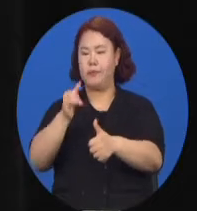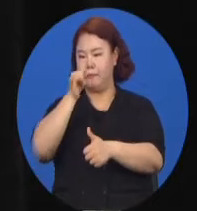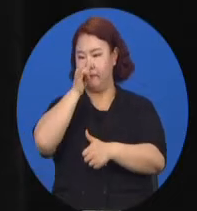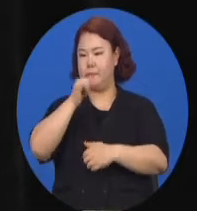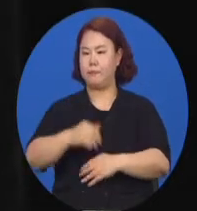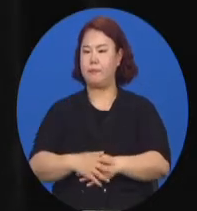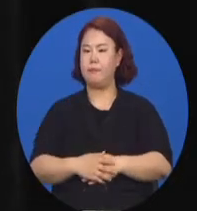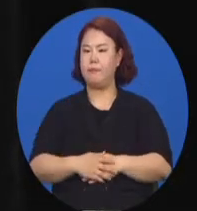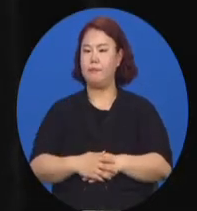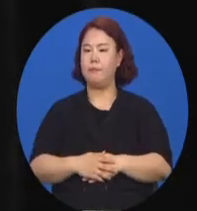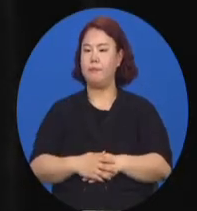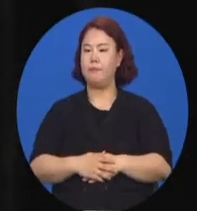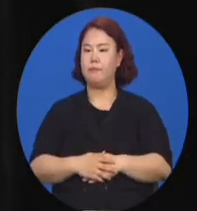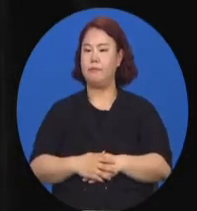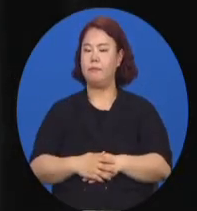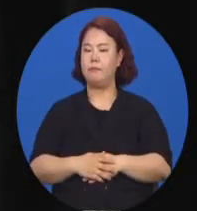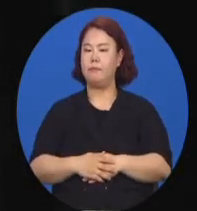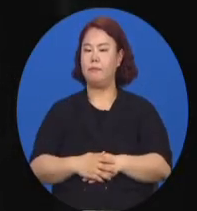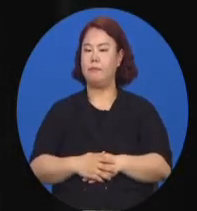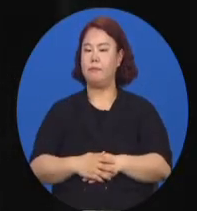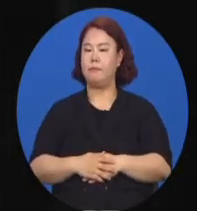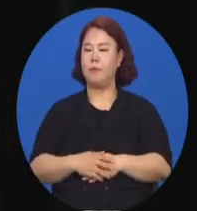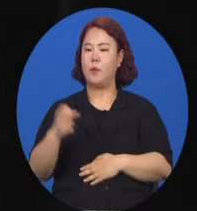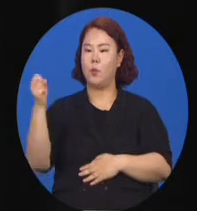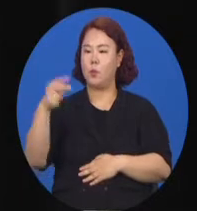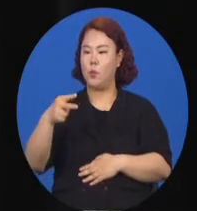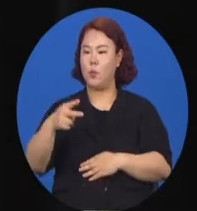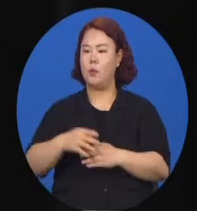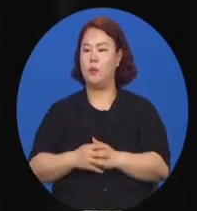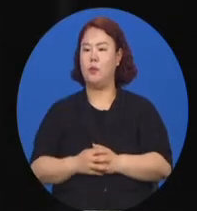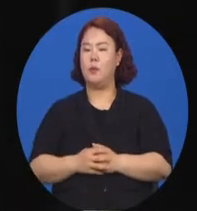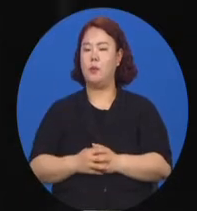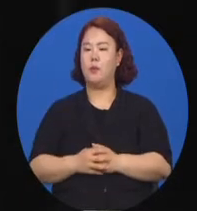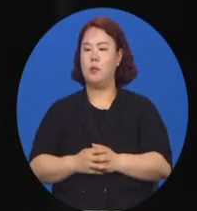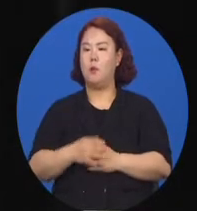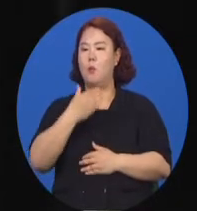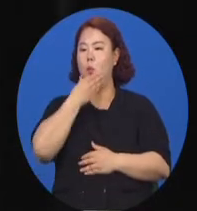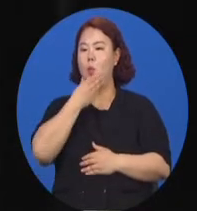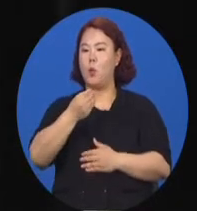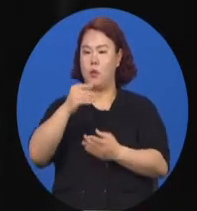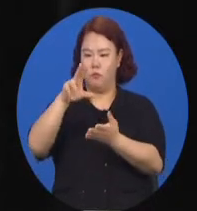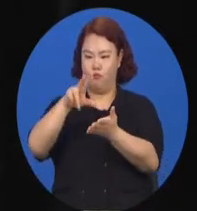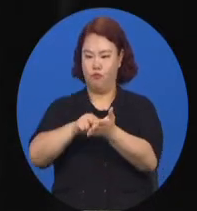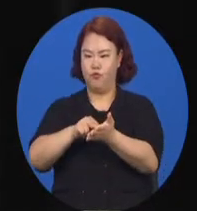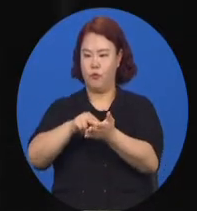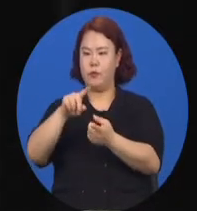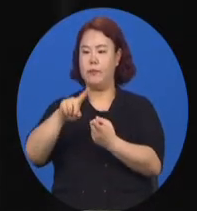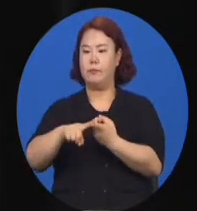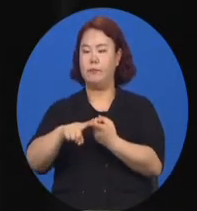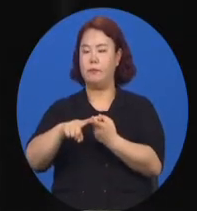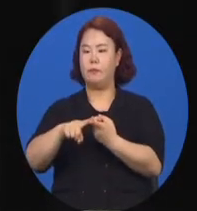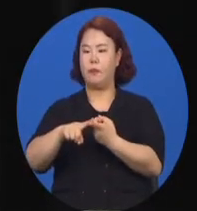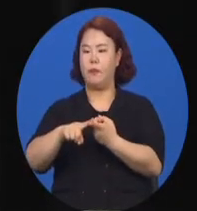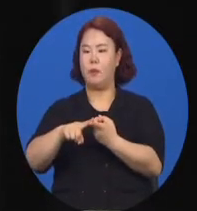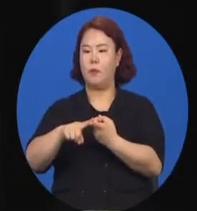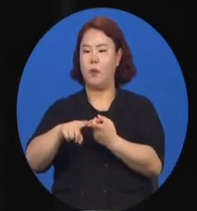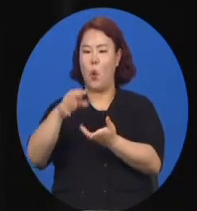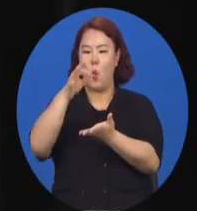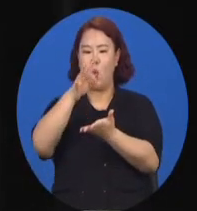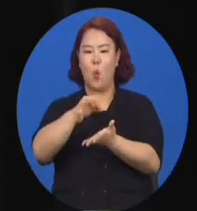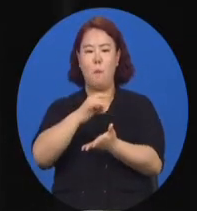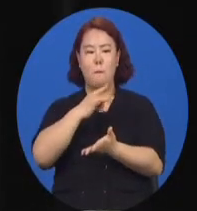류현우 후보님. 예. 예. 그리고 이 복지 문제를 얘기하는데도 돈만으로 하는 게